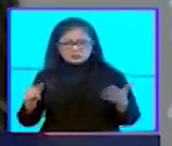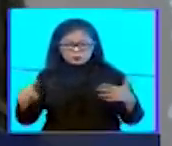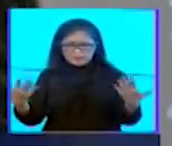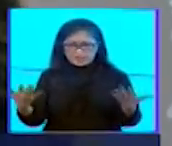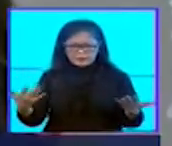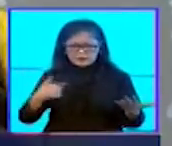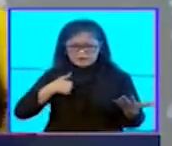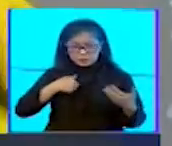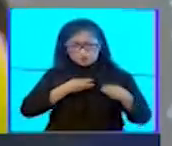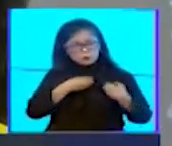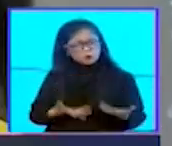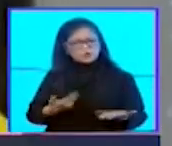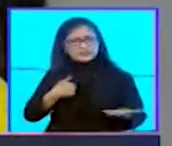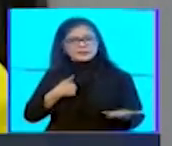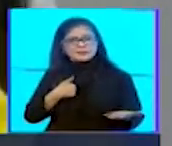nggak